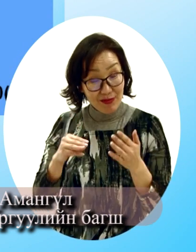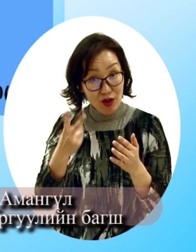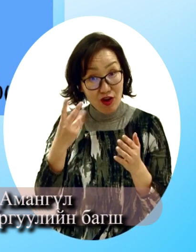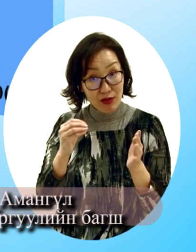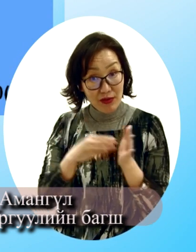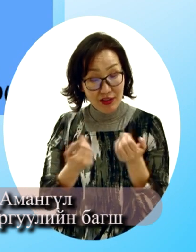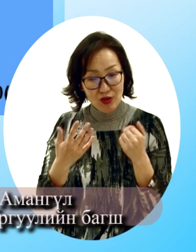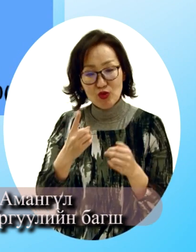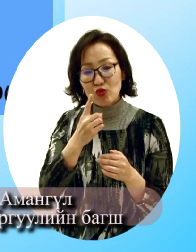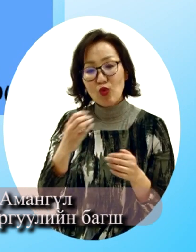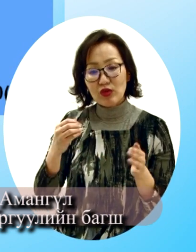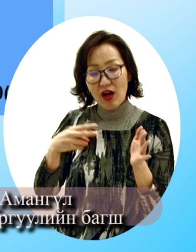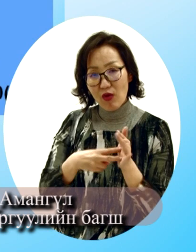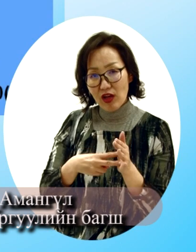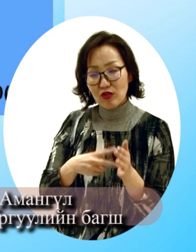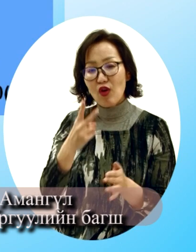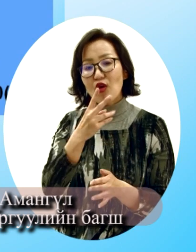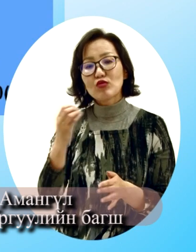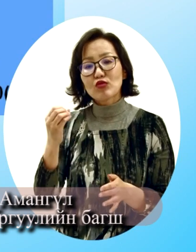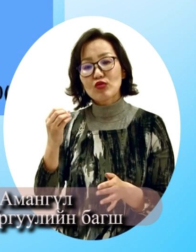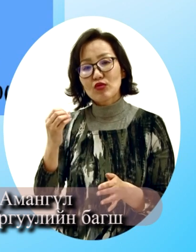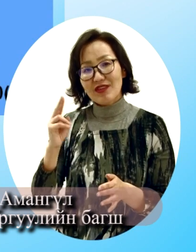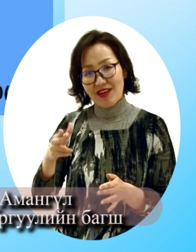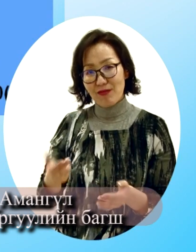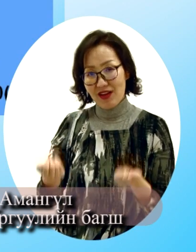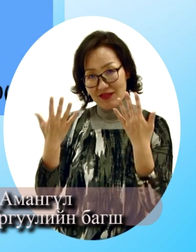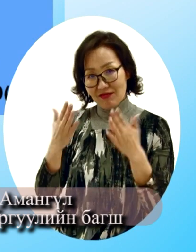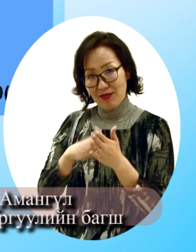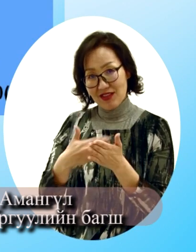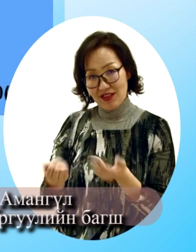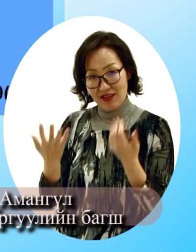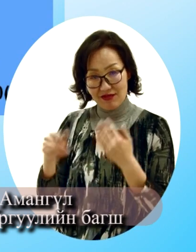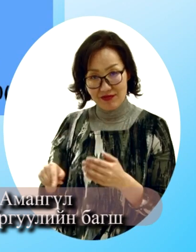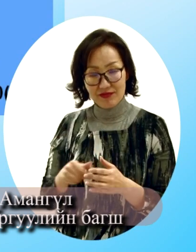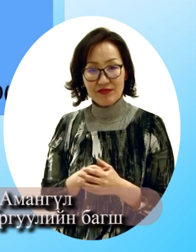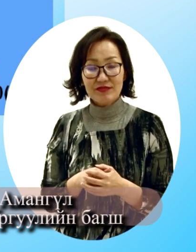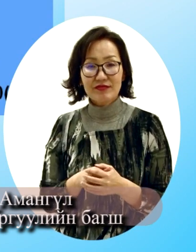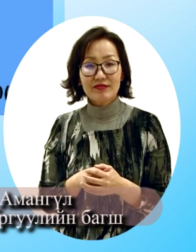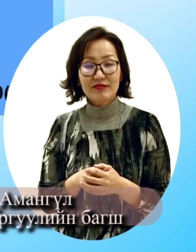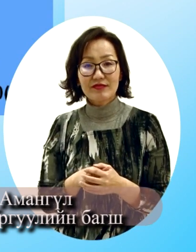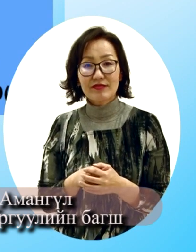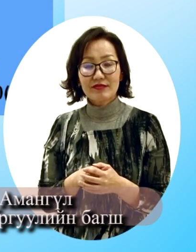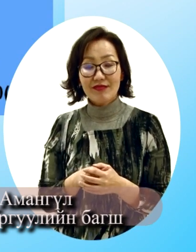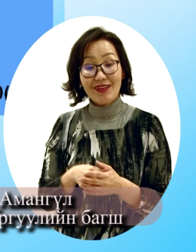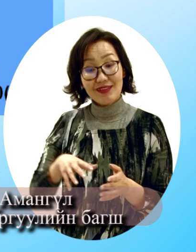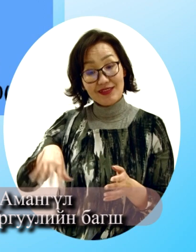бөлөсүң. Сонда 2200 килеге чыгат экен.